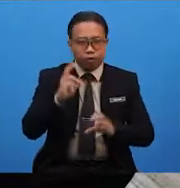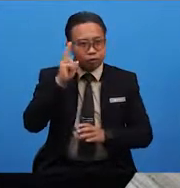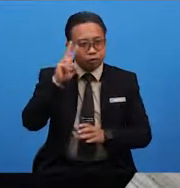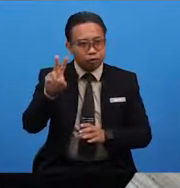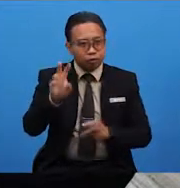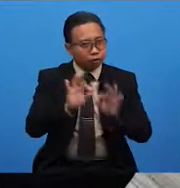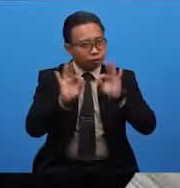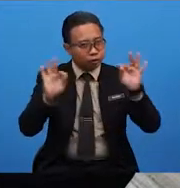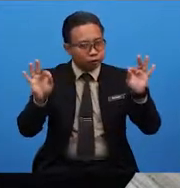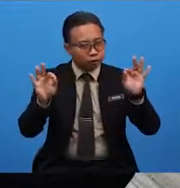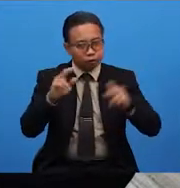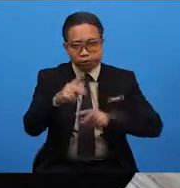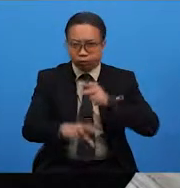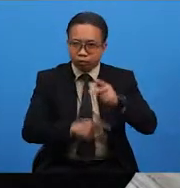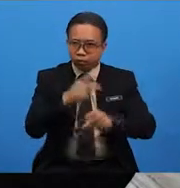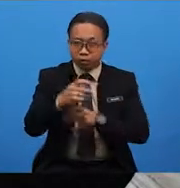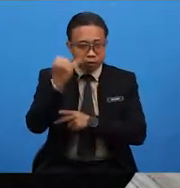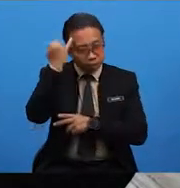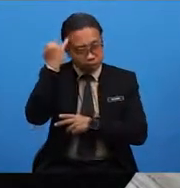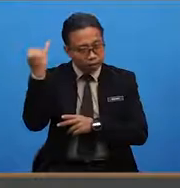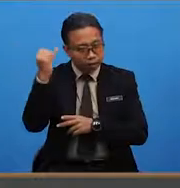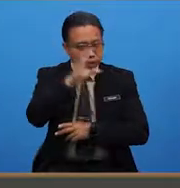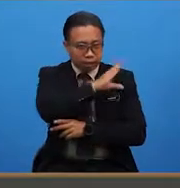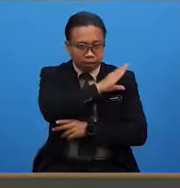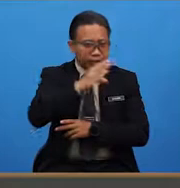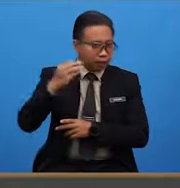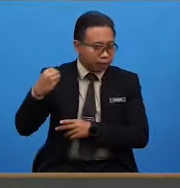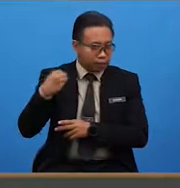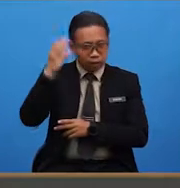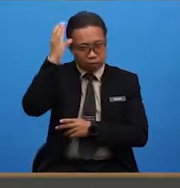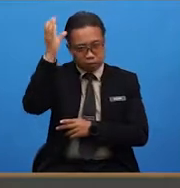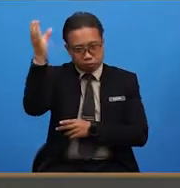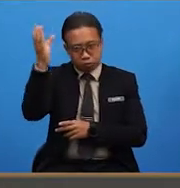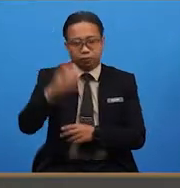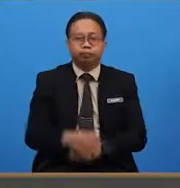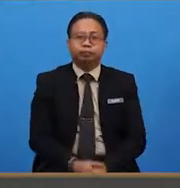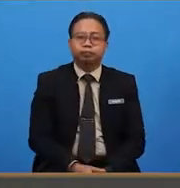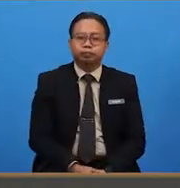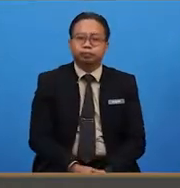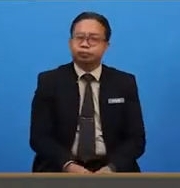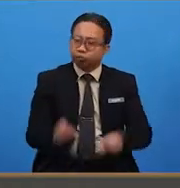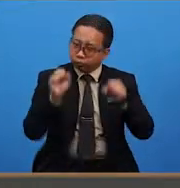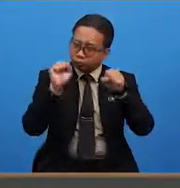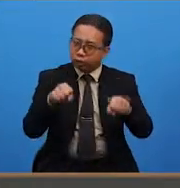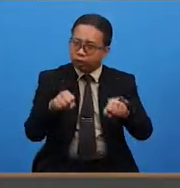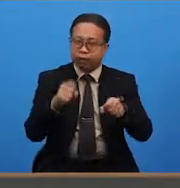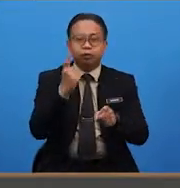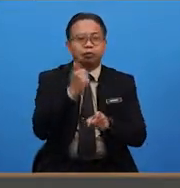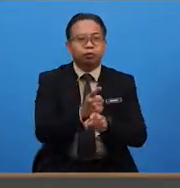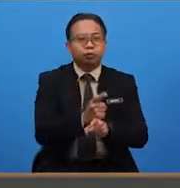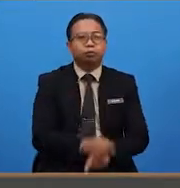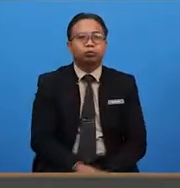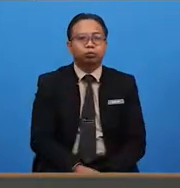serta proses ide dan konsep yeah tentu Boleh Memang tepat